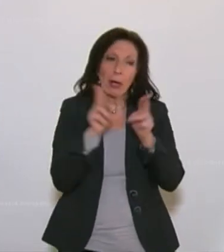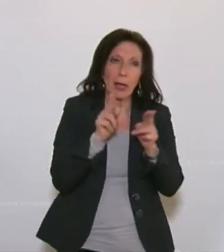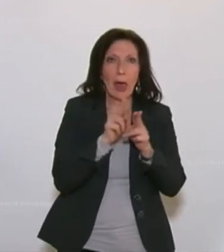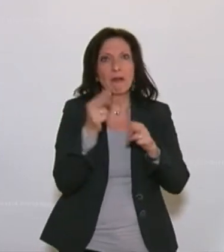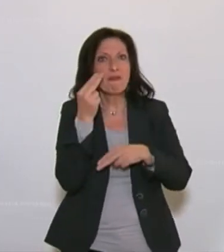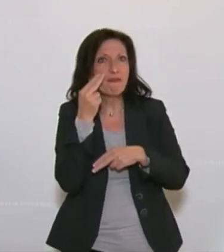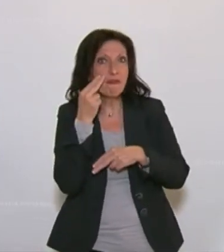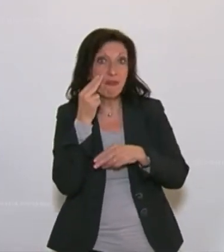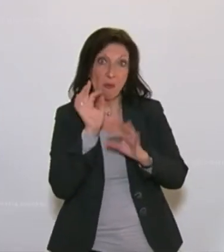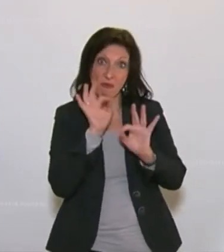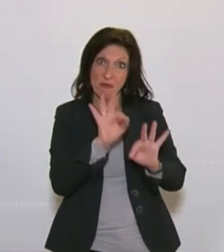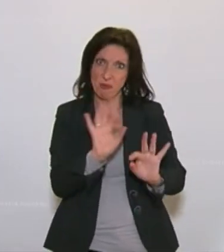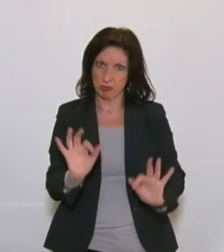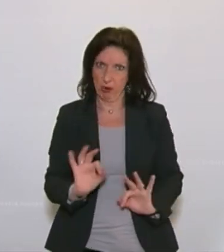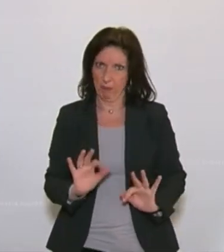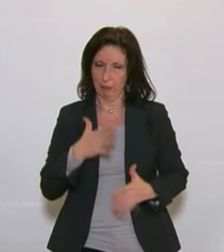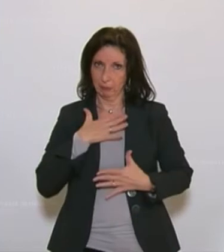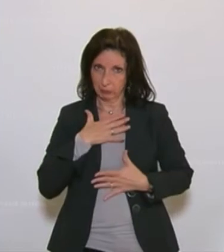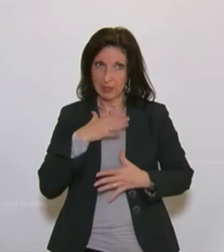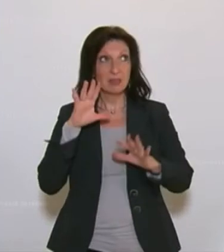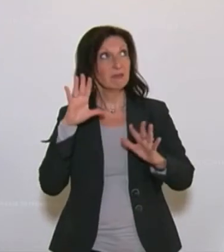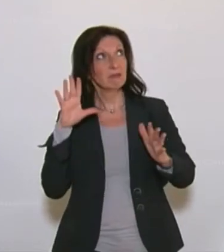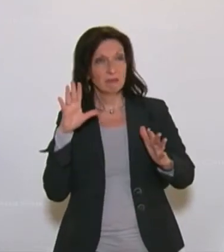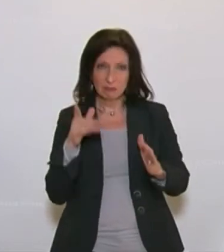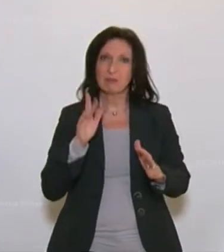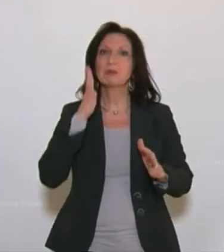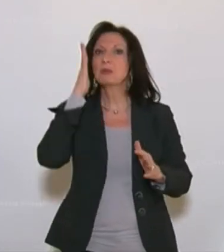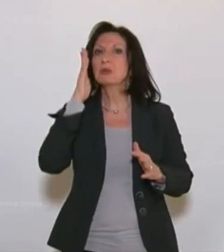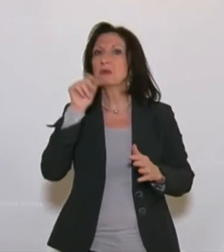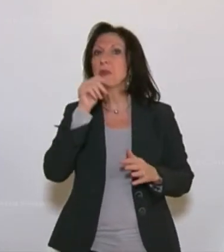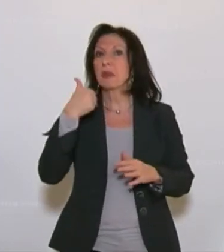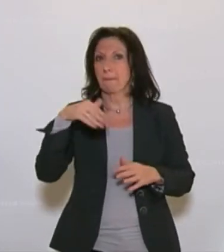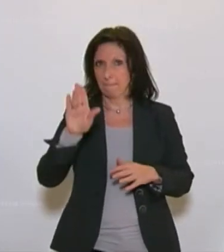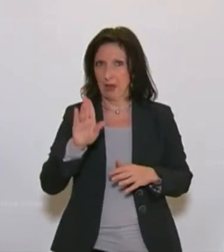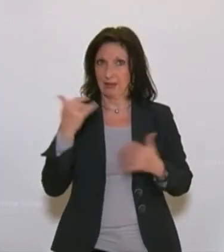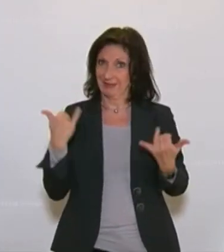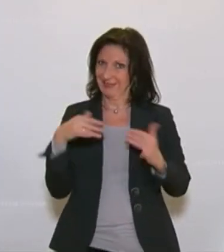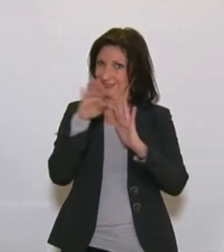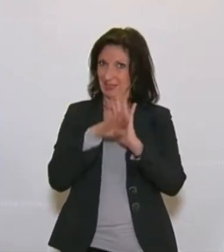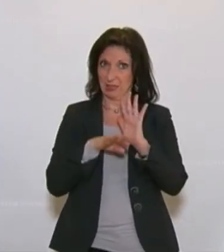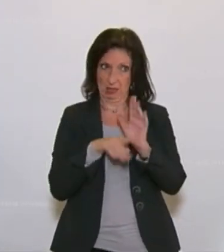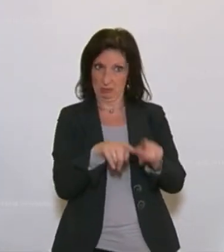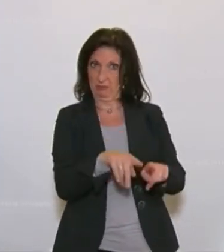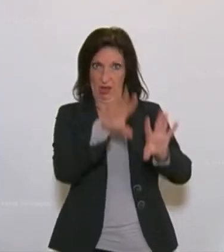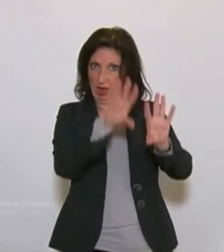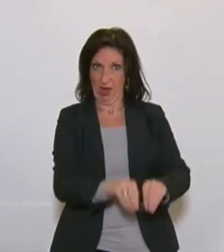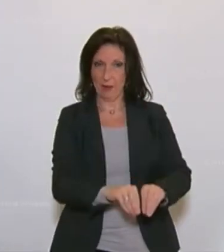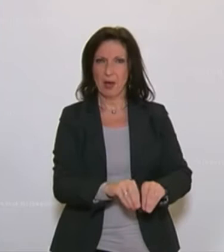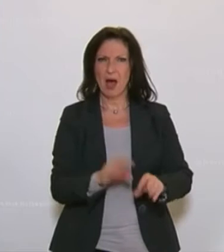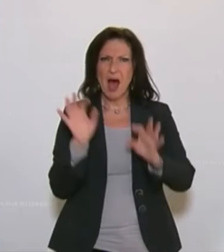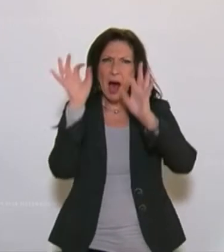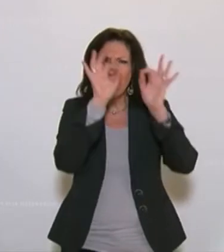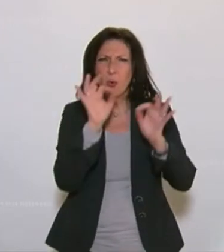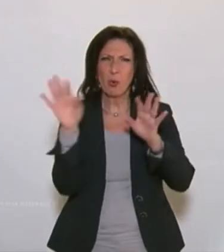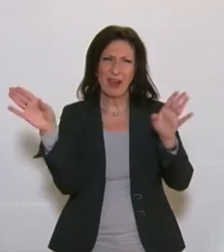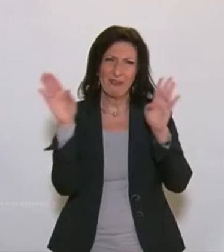Unternehmen existenzgefährdend. Das wird es nachher nicht mehr geben. Sie sperren das mit Ihrem Gesetz aus. Für Google, Facebook und Co.